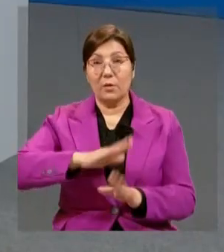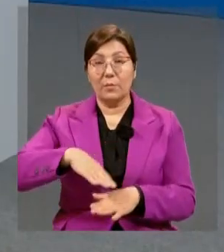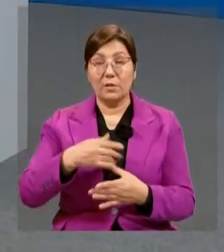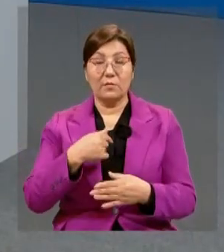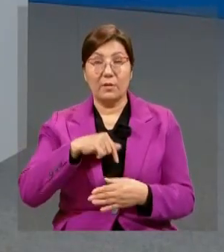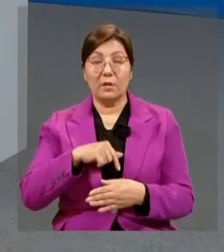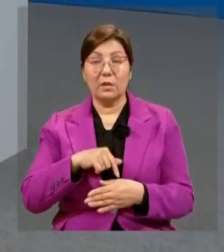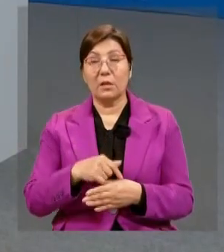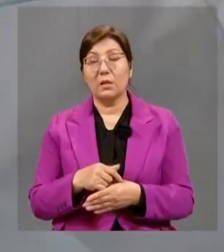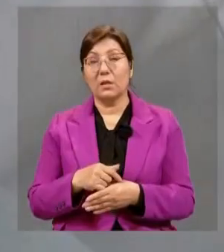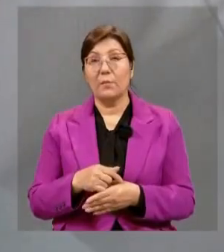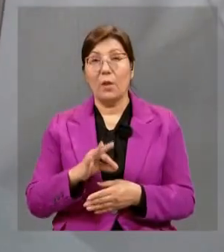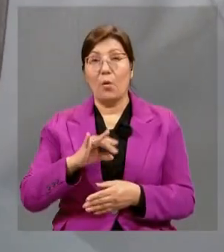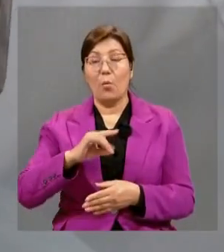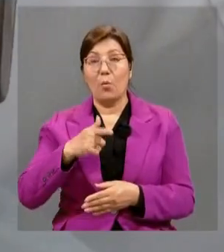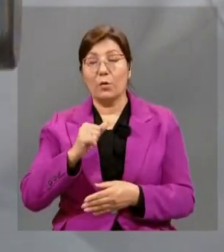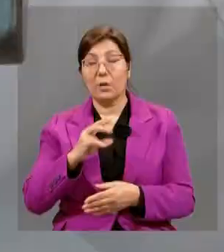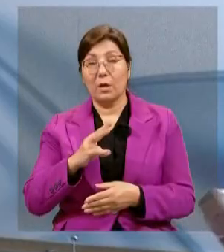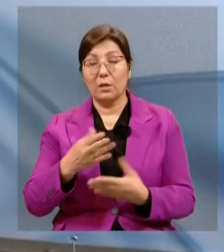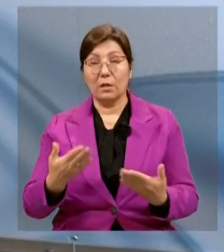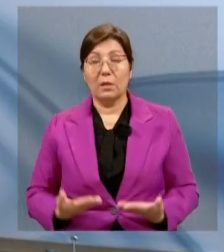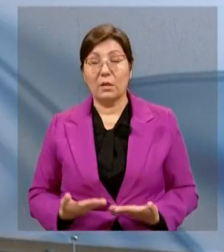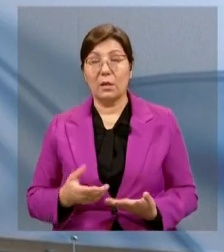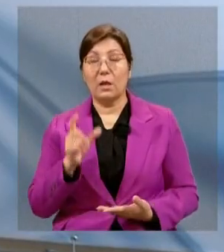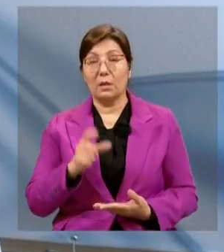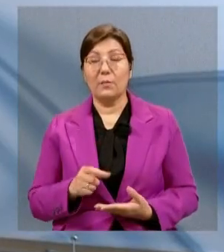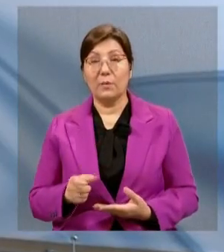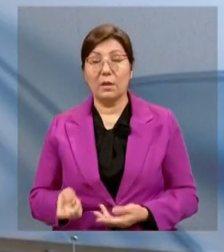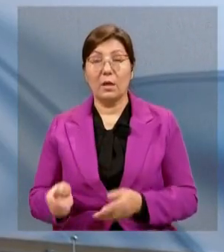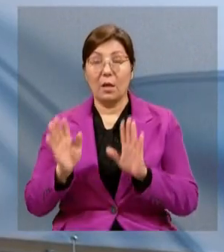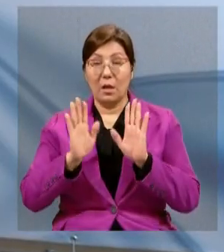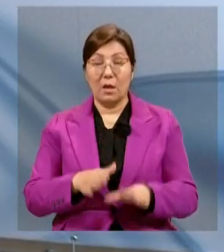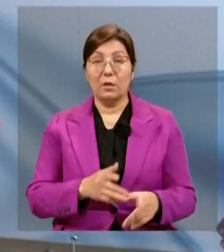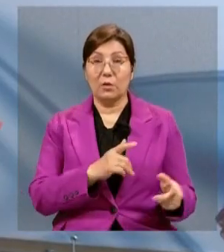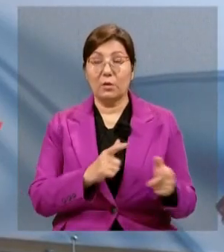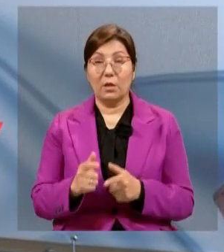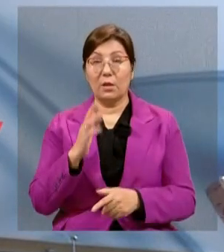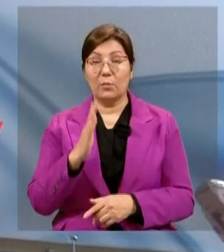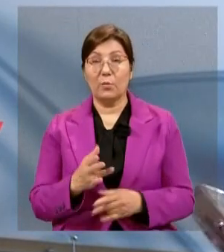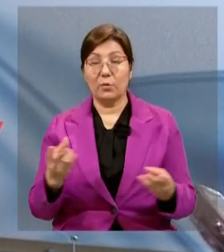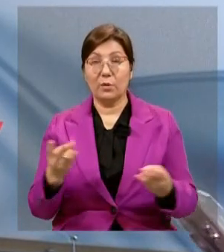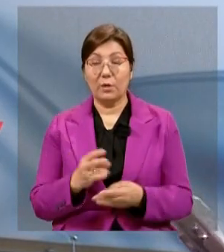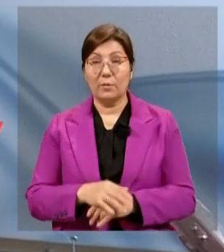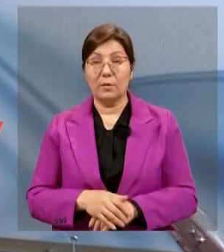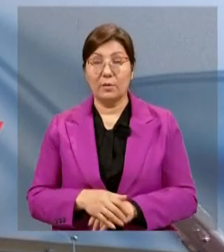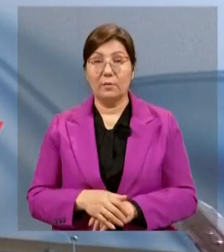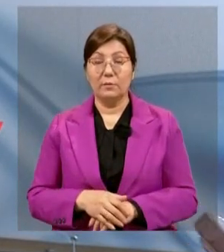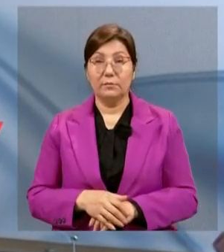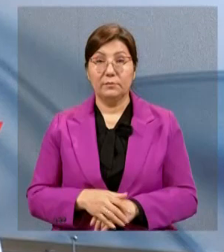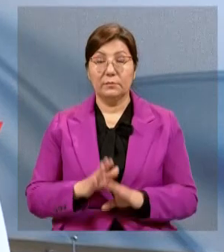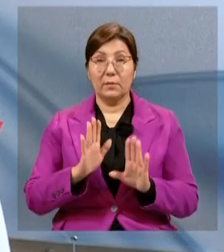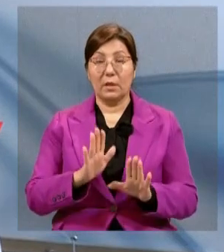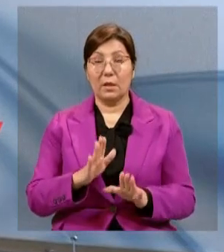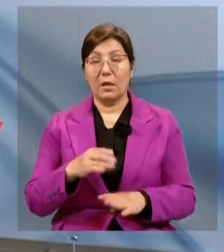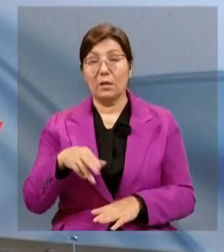адамдарға қалдыруға дайын болуы керек дейді. Бүкіл мына трансплантация жасалған мәйттік донорлықта тек қана келісімі, немесе донордың